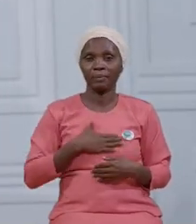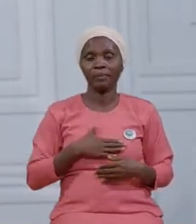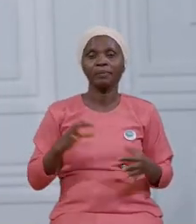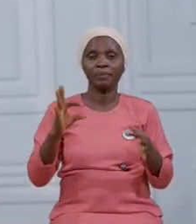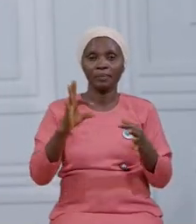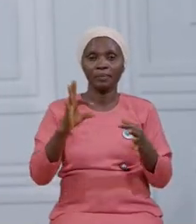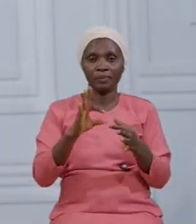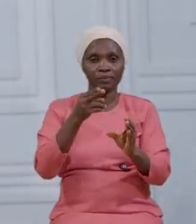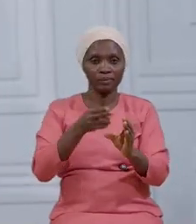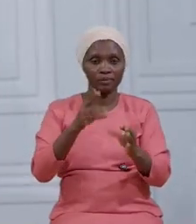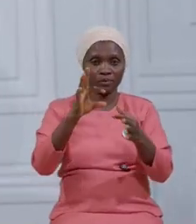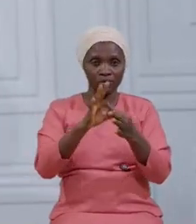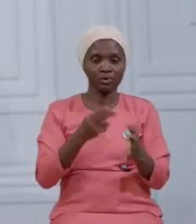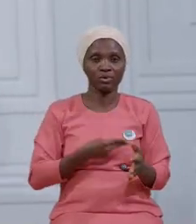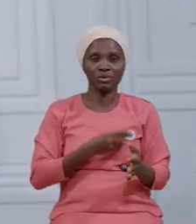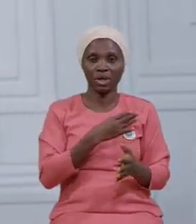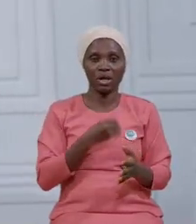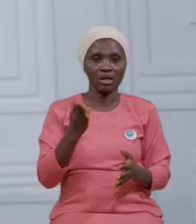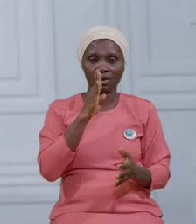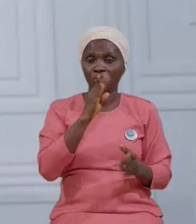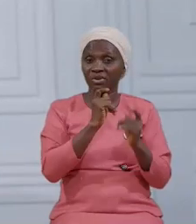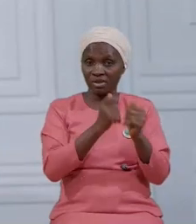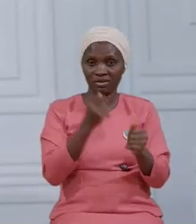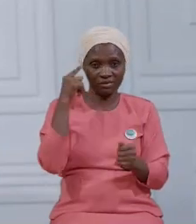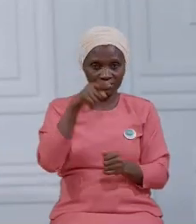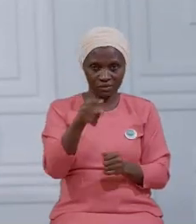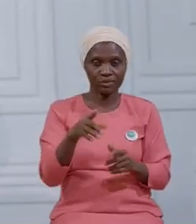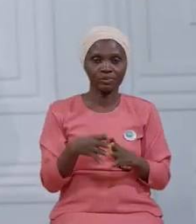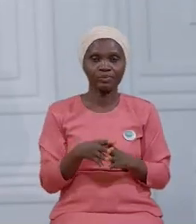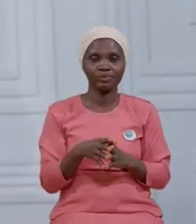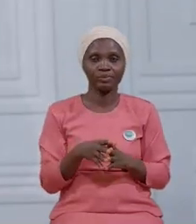présent et vous aurez des cadeaux spéciaux.